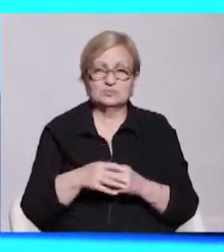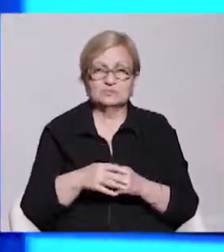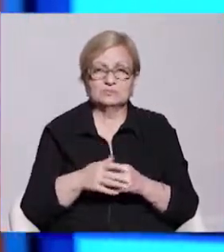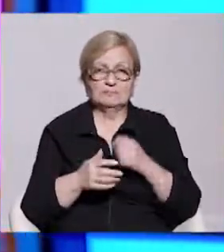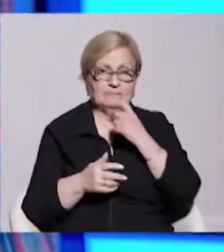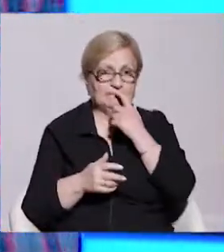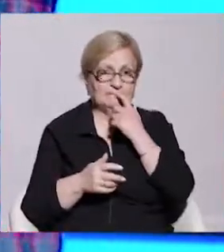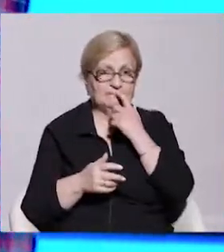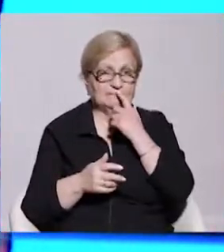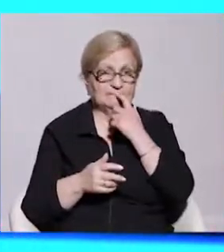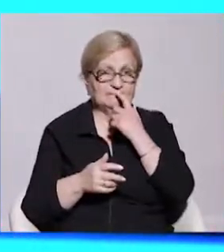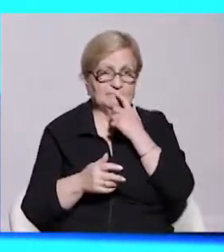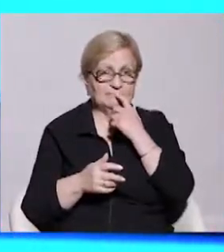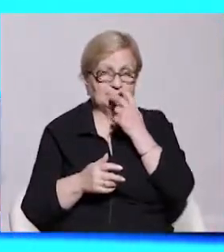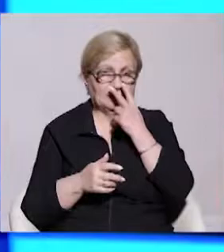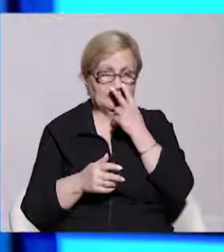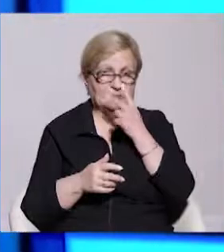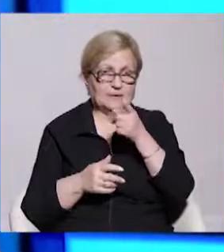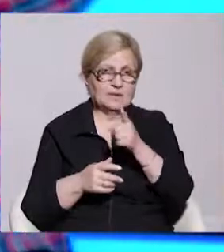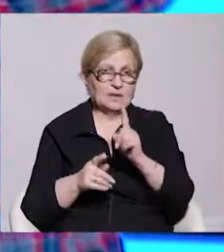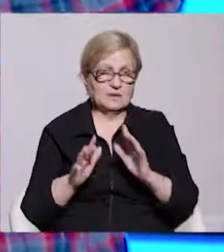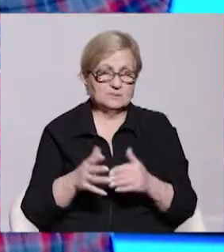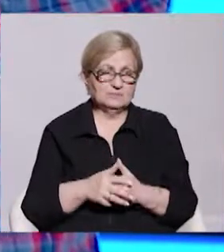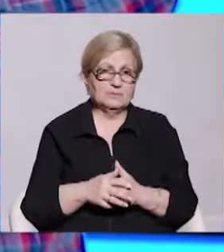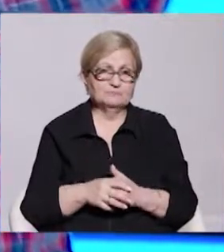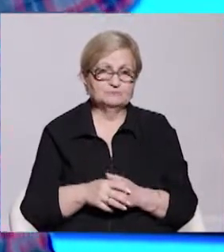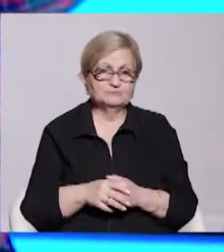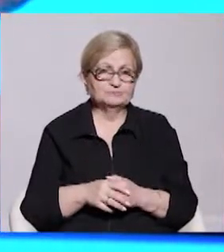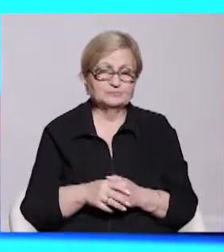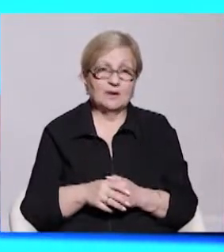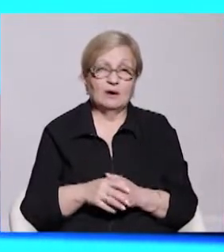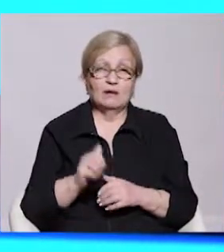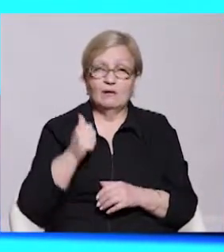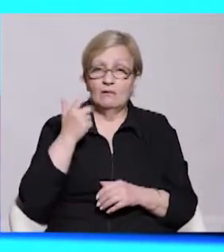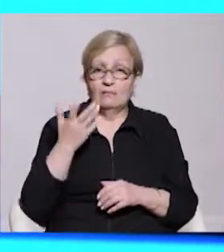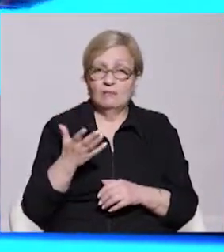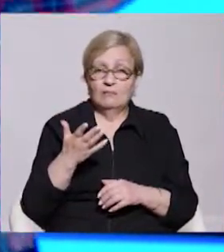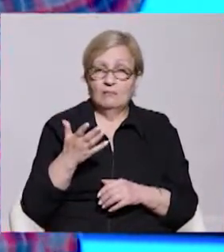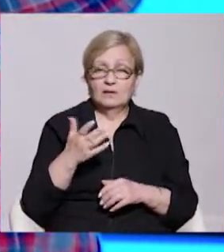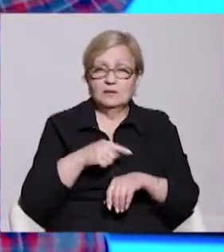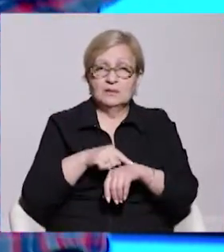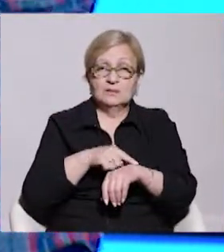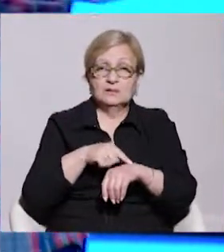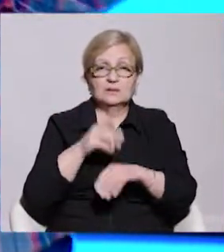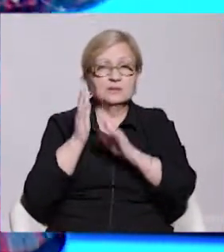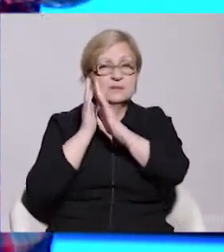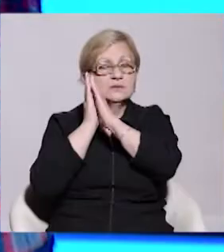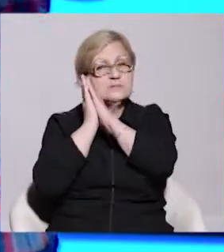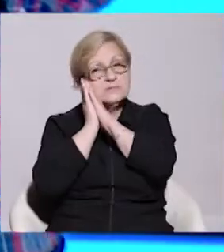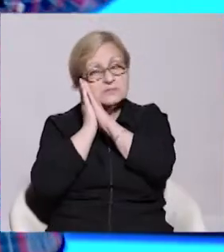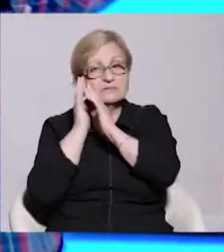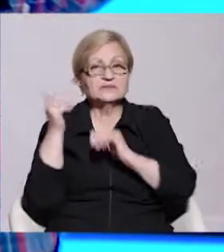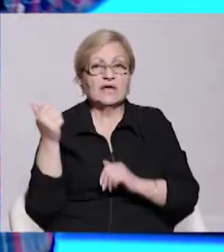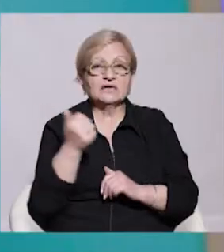წავედით. აბა ვნახოთ აქ რა ხდება. რამდენი საათის ძინავს პანდას ერთი კვირის